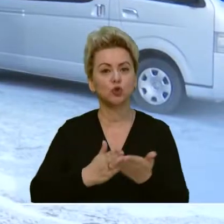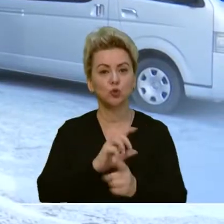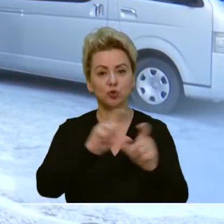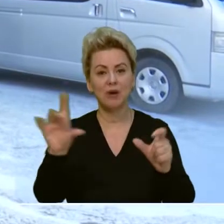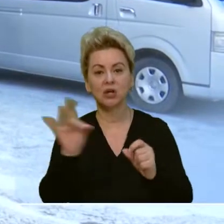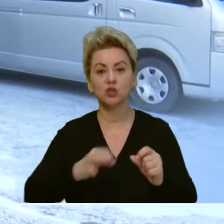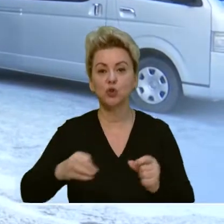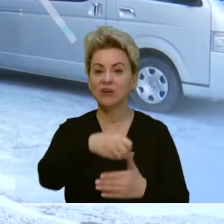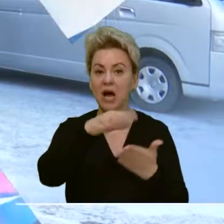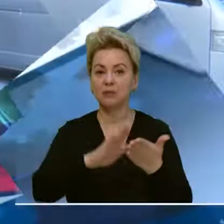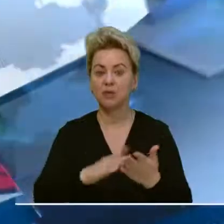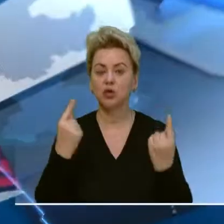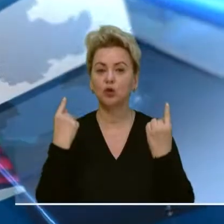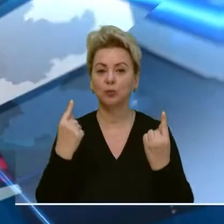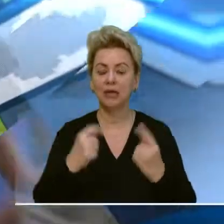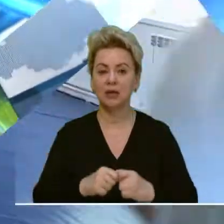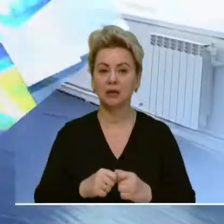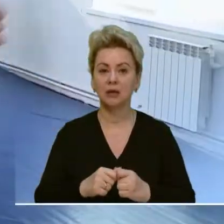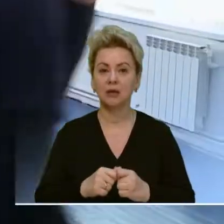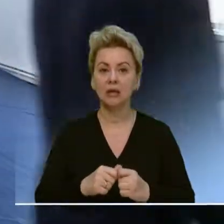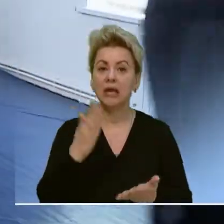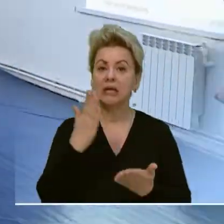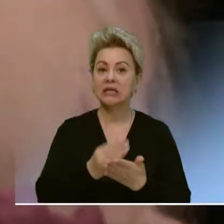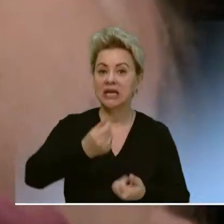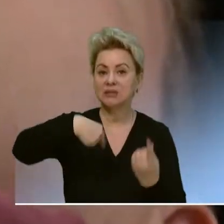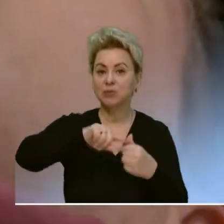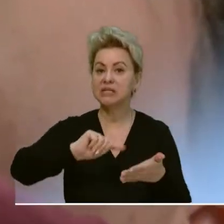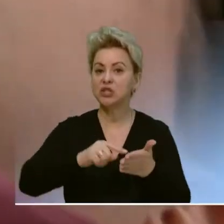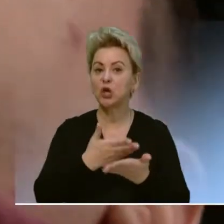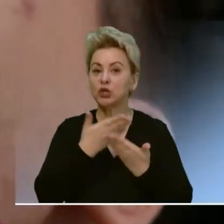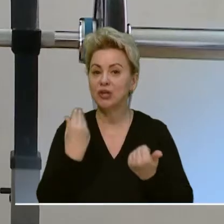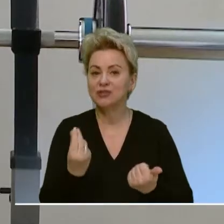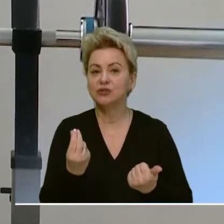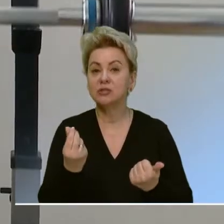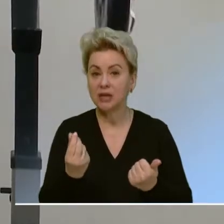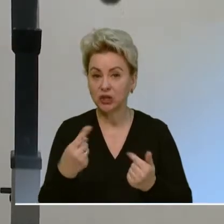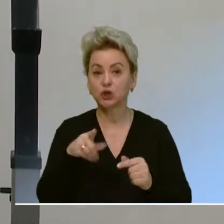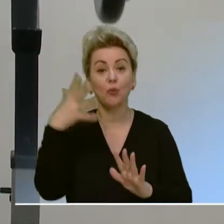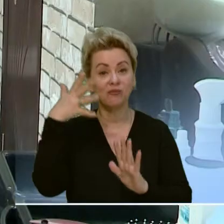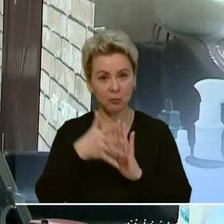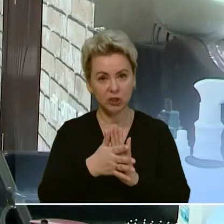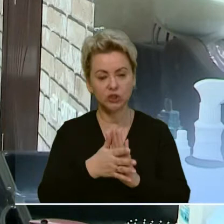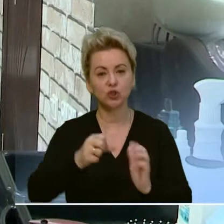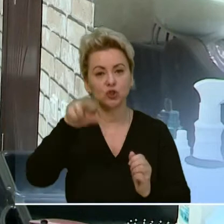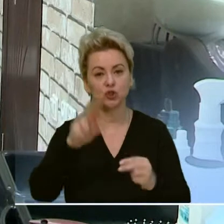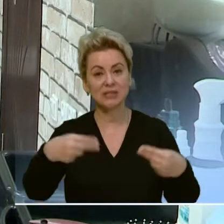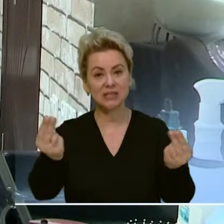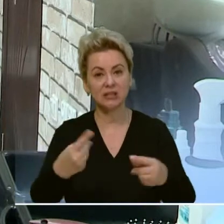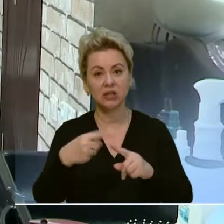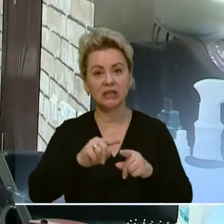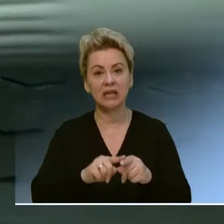Ростовской области отметила юбилей. Есть бизнес-идея, но нет финансовых возможностей ее воплотить. Соцконтракты